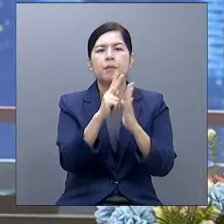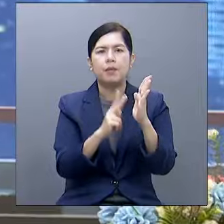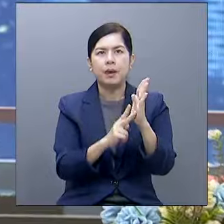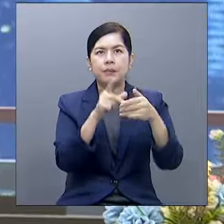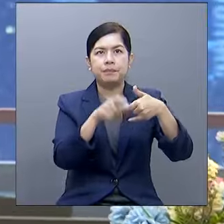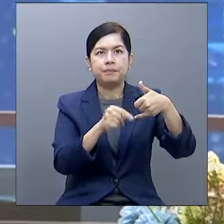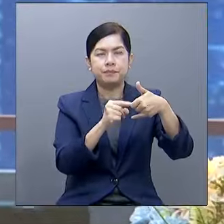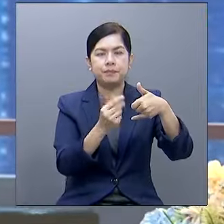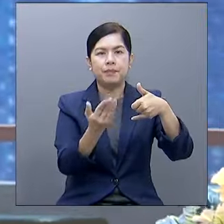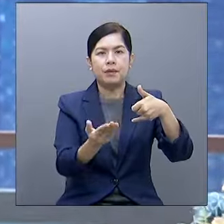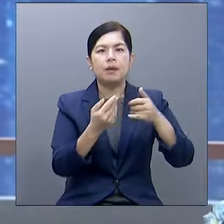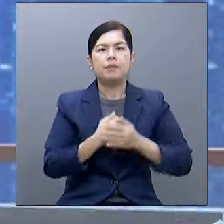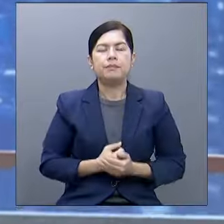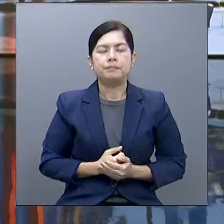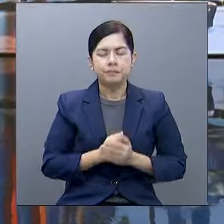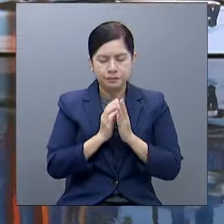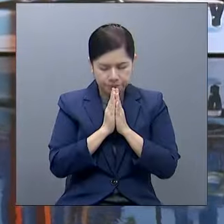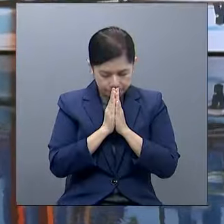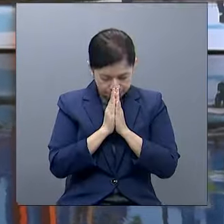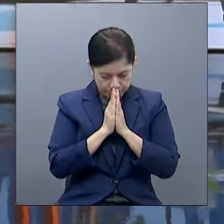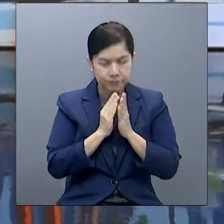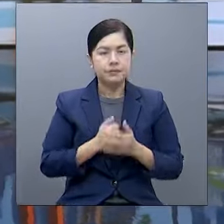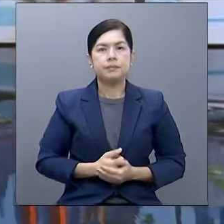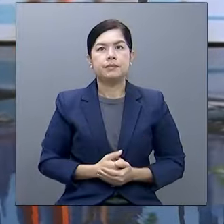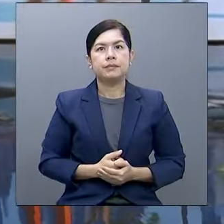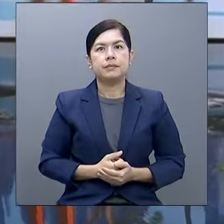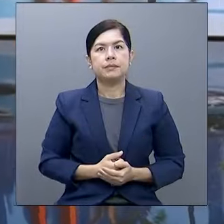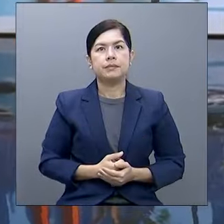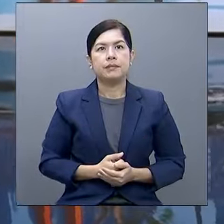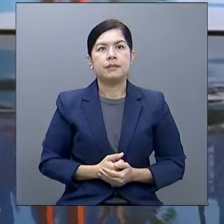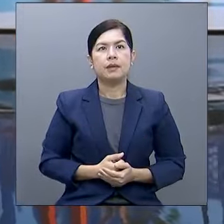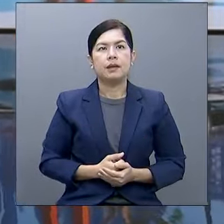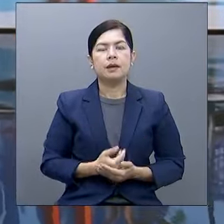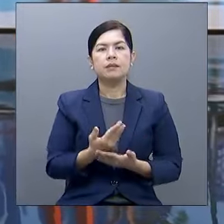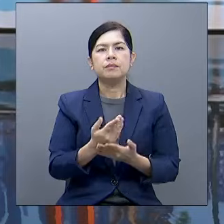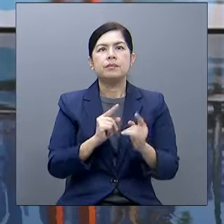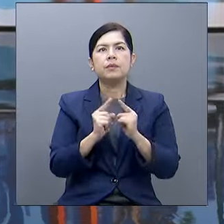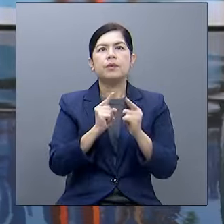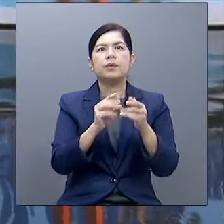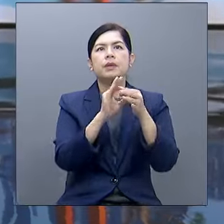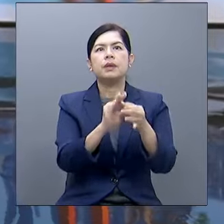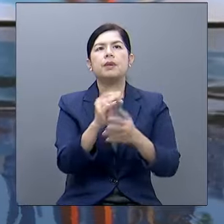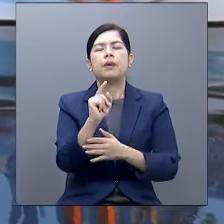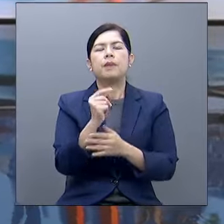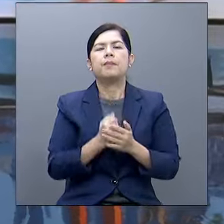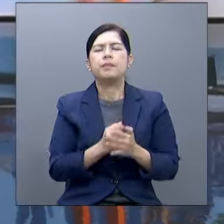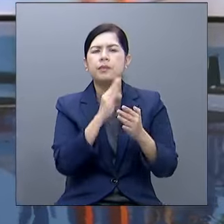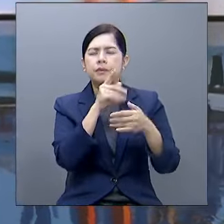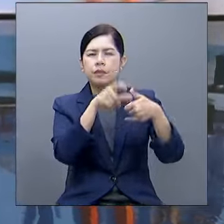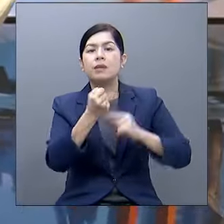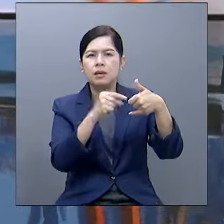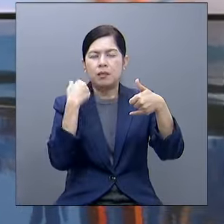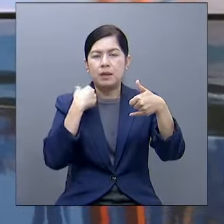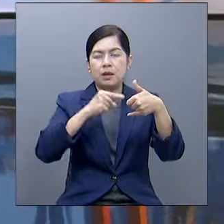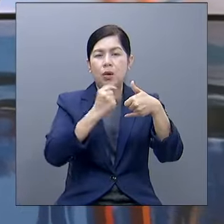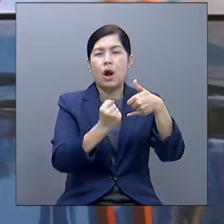ททนายพีทพีรพัฒน์ฝอยทองค่ะสวัสดีค่ะ สว ั สดีครับ พี่พีทจะเคยพูดถึงเรื่องของกรณีพรากผู้เยาว์มาหลายครั้งในบท